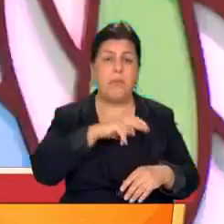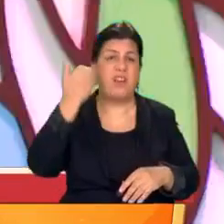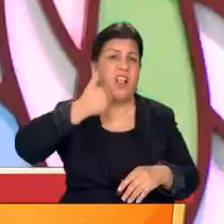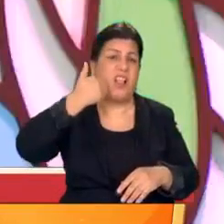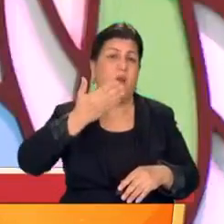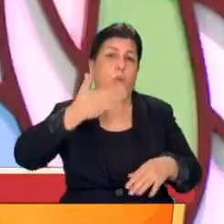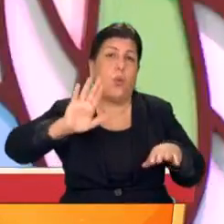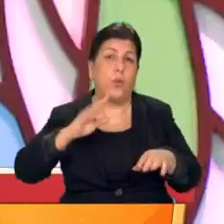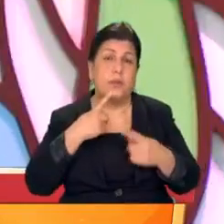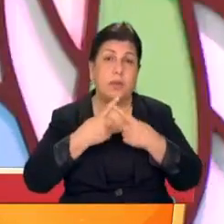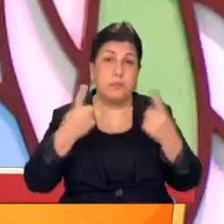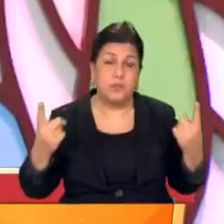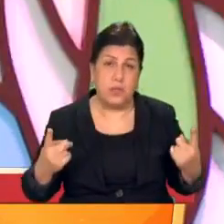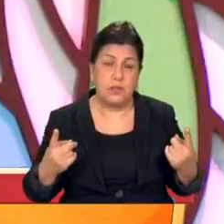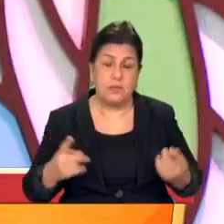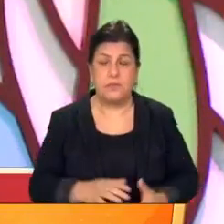lar